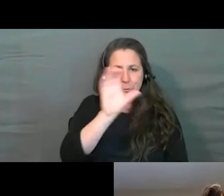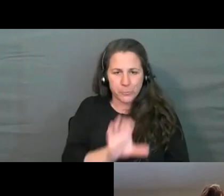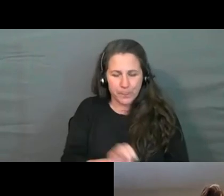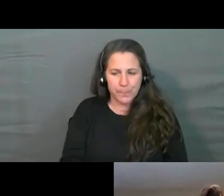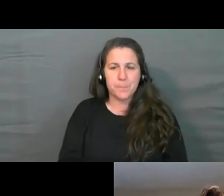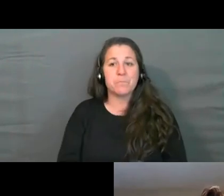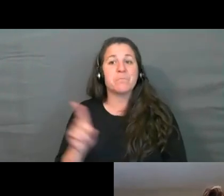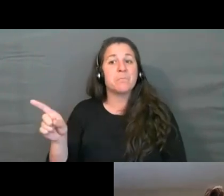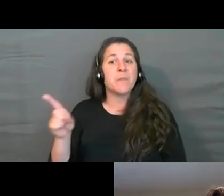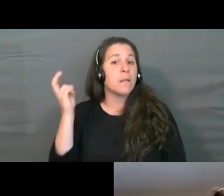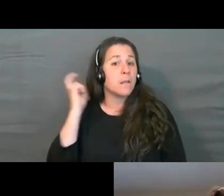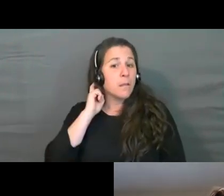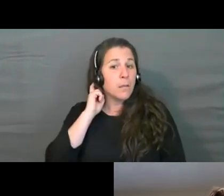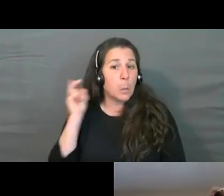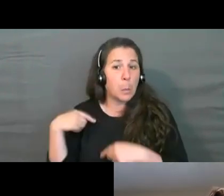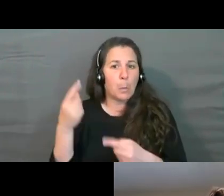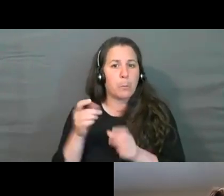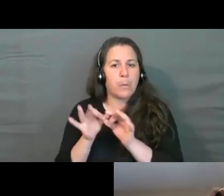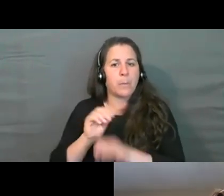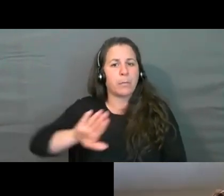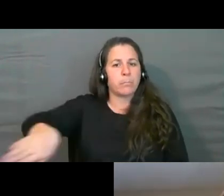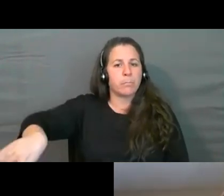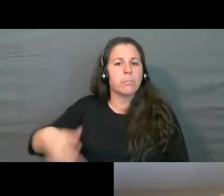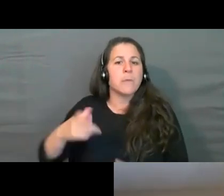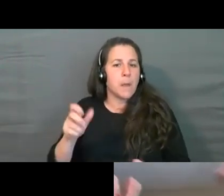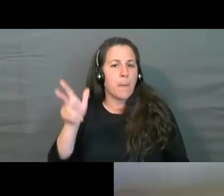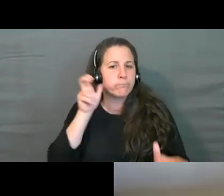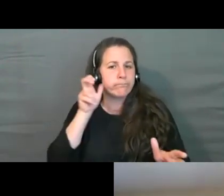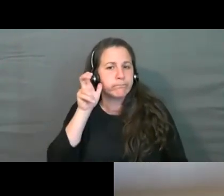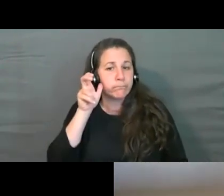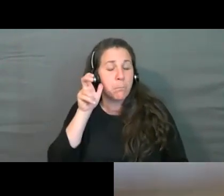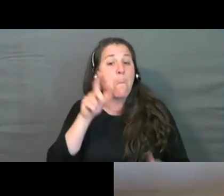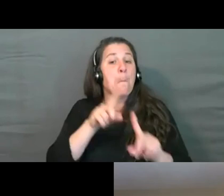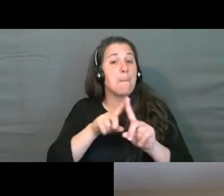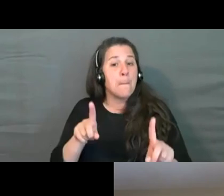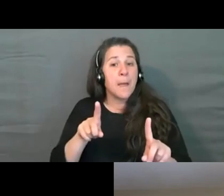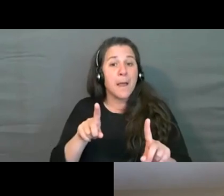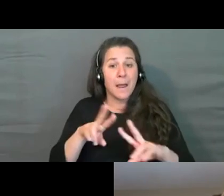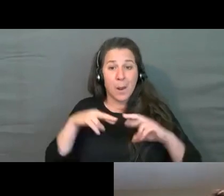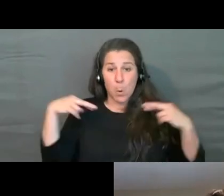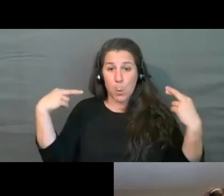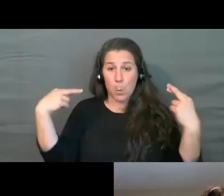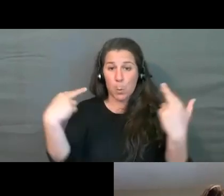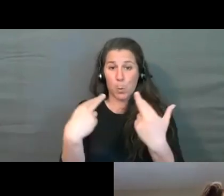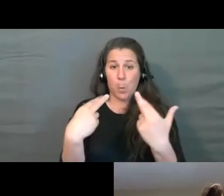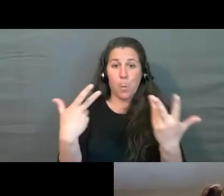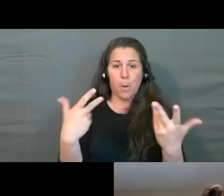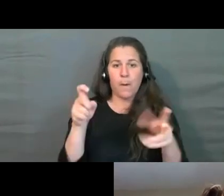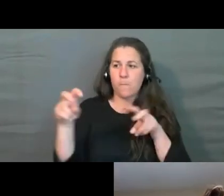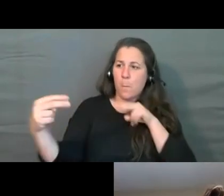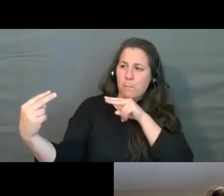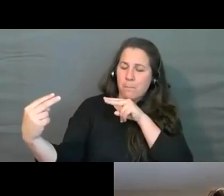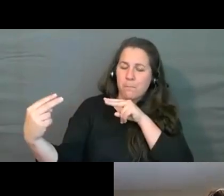cochléaire, elle n'a même plus d'interprète, sauf qu'il faut vraiment, en réunion, quand on est en rond, il faut vraiment la regarder, ce qu'on oublie de